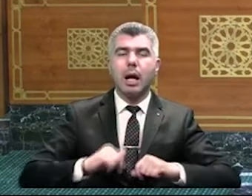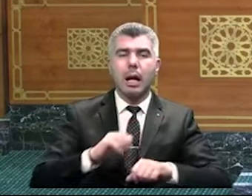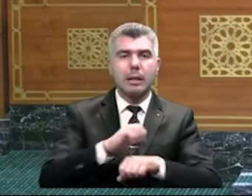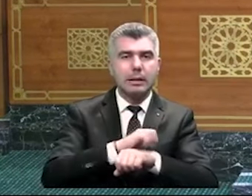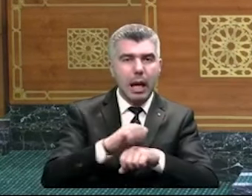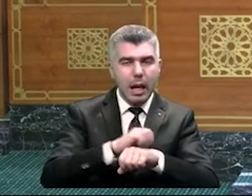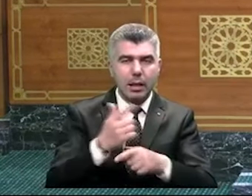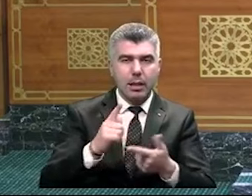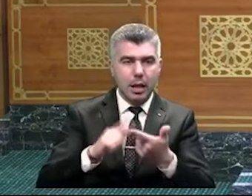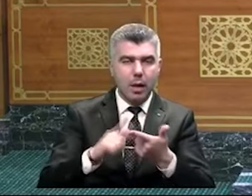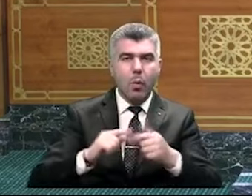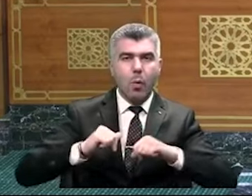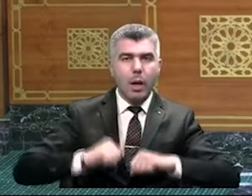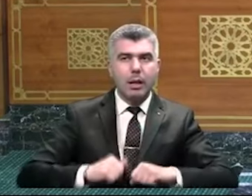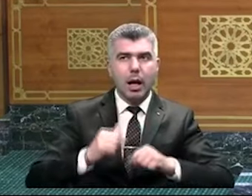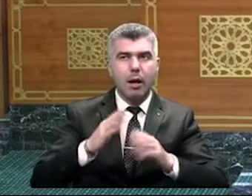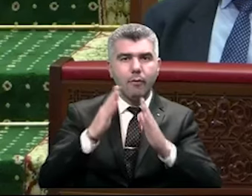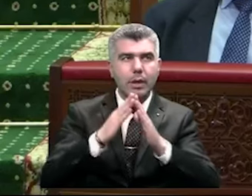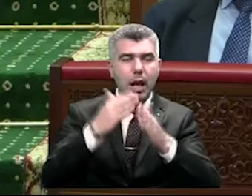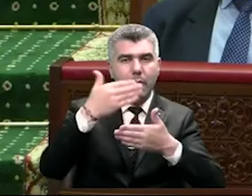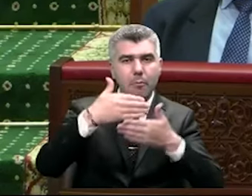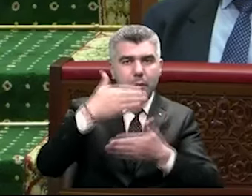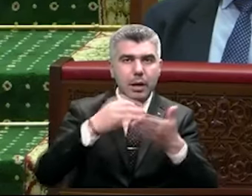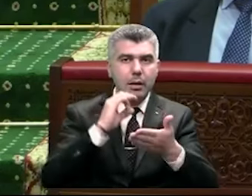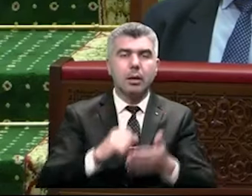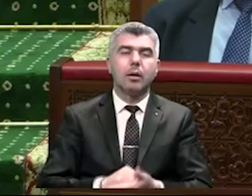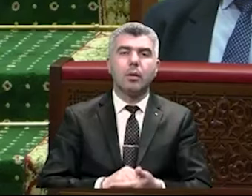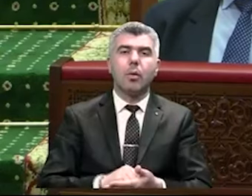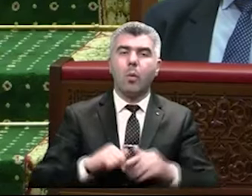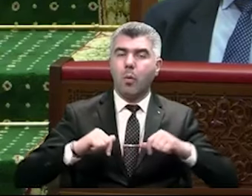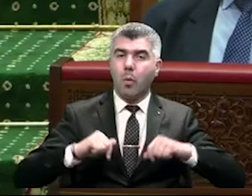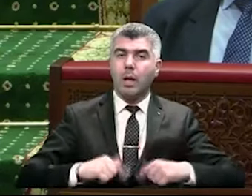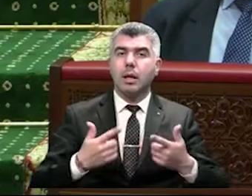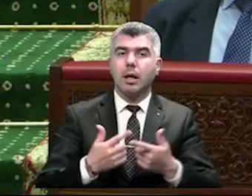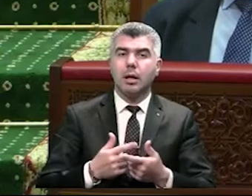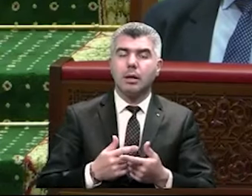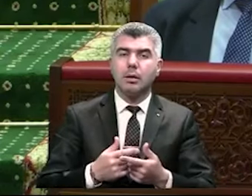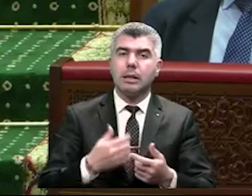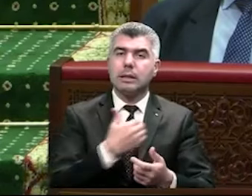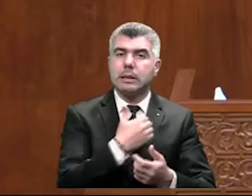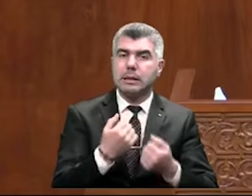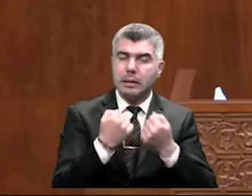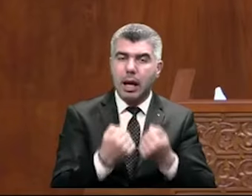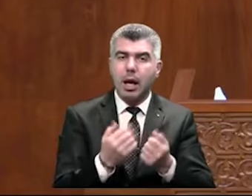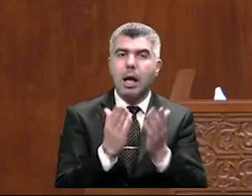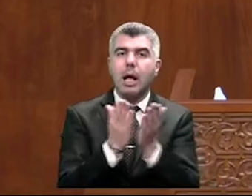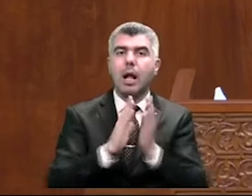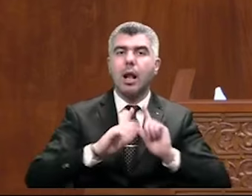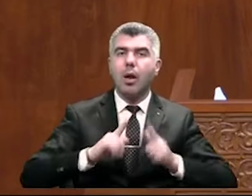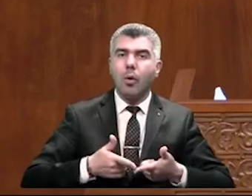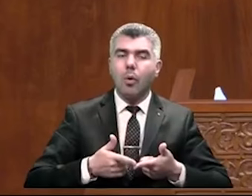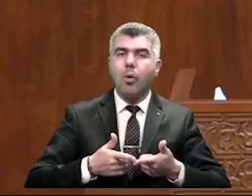الداخليه وزاره اعداد التراب الوطني والتعمير والوزارات الصحه والتعليم والوزاره